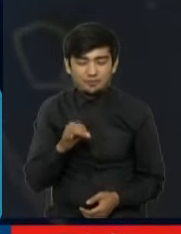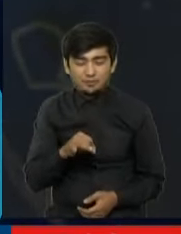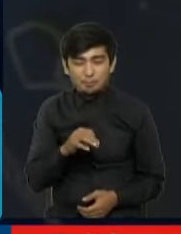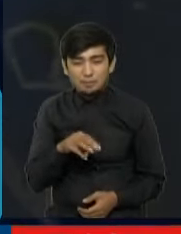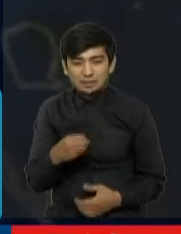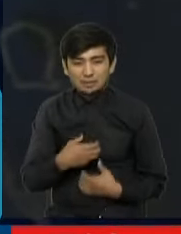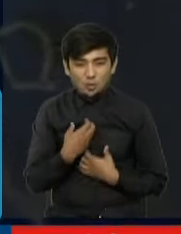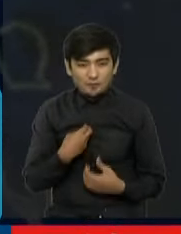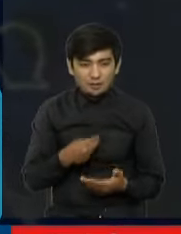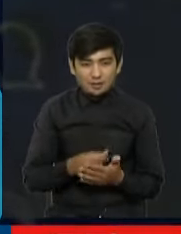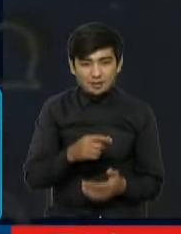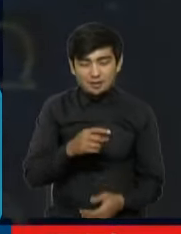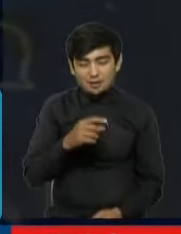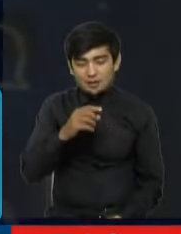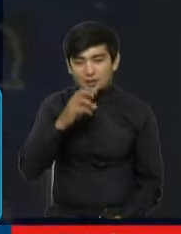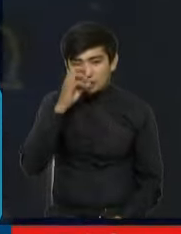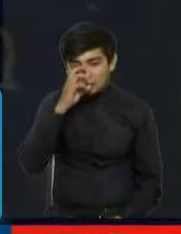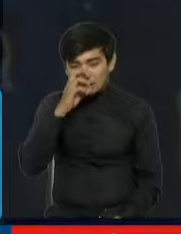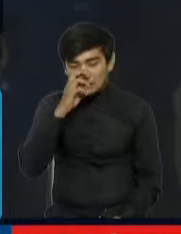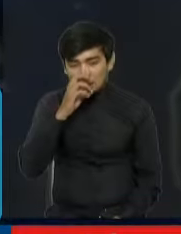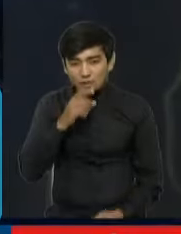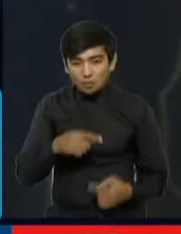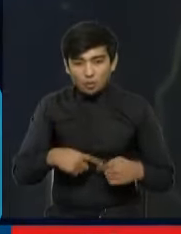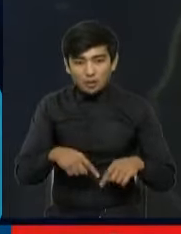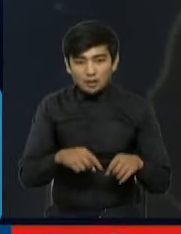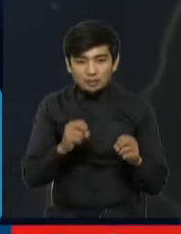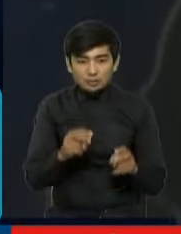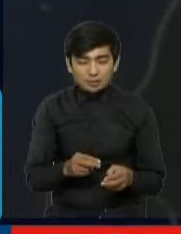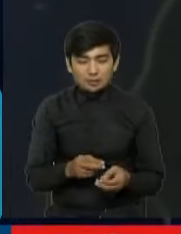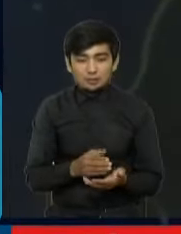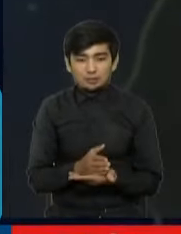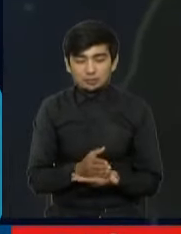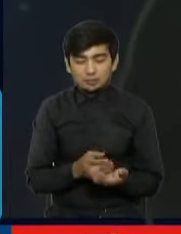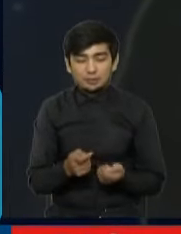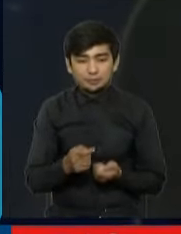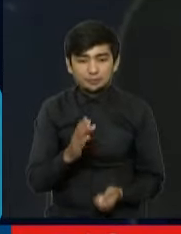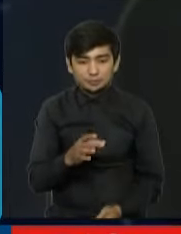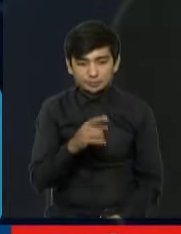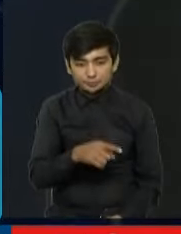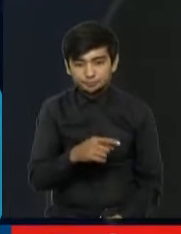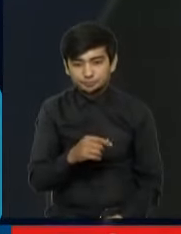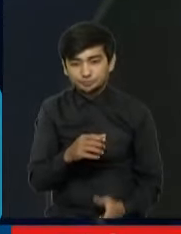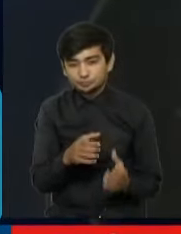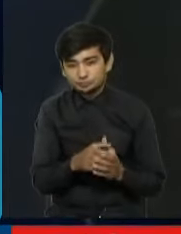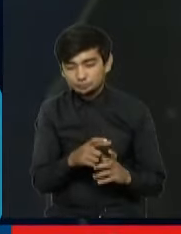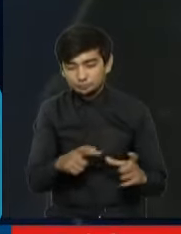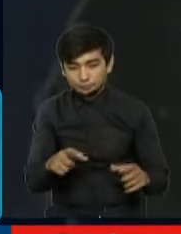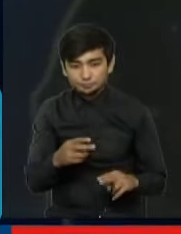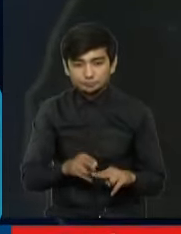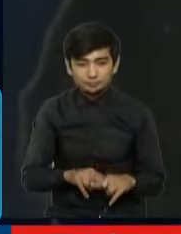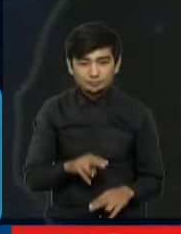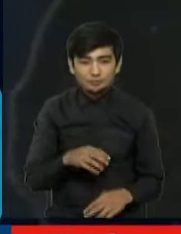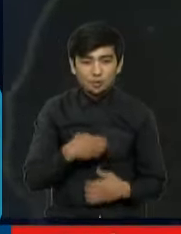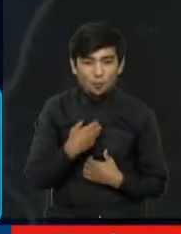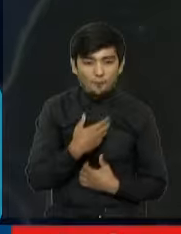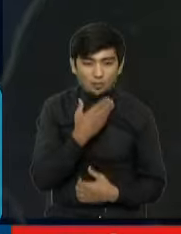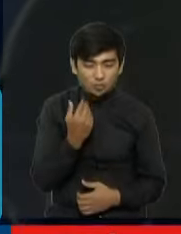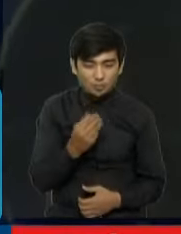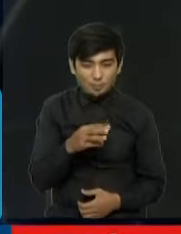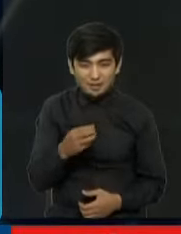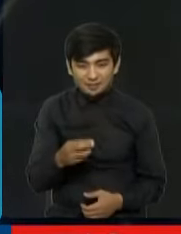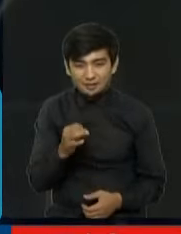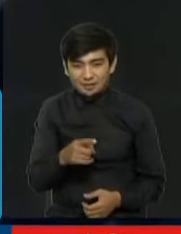орталық мемлекеттік және жергілікті атқарушы органдар деңгейінде қарастырылуда. Бұған дейін осы әлеуметтік топтардағы сақтандырылмаған азаматтардың тізімдерін жасау